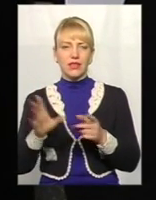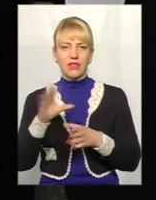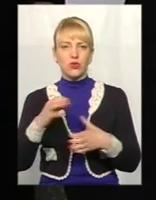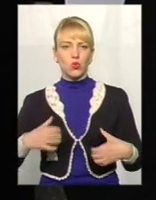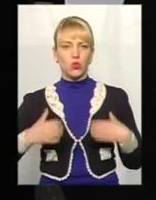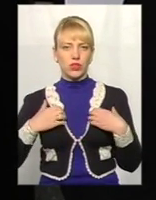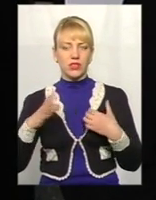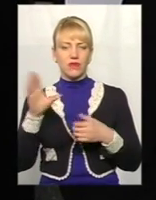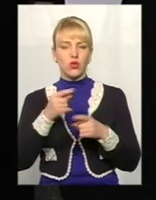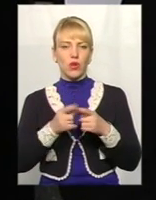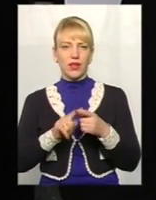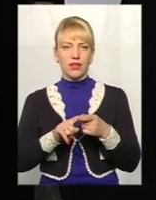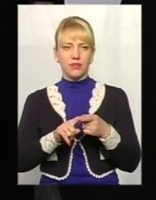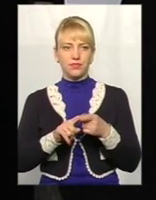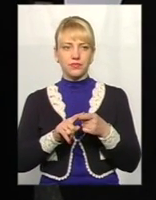и все это